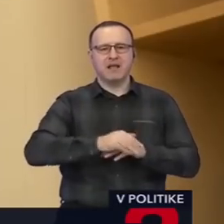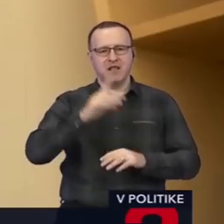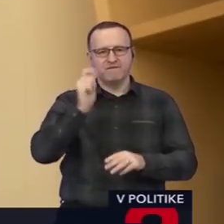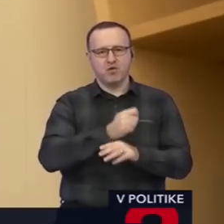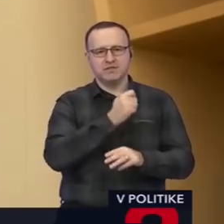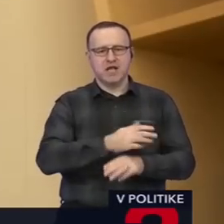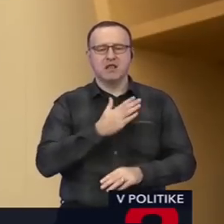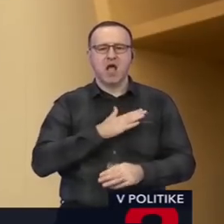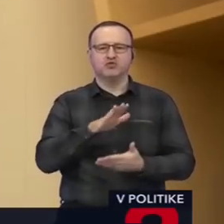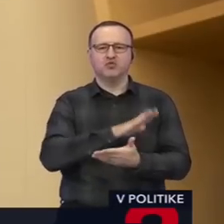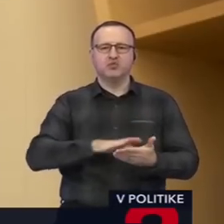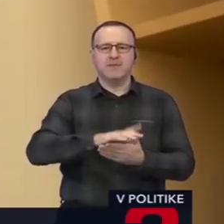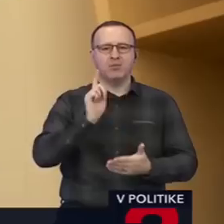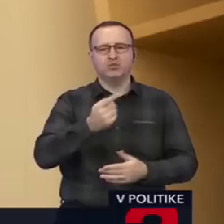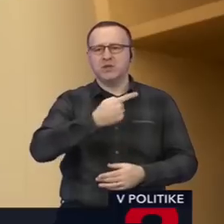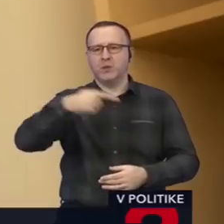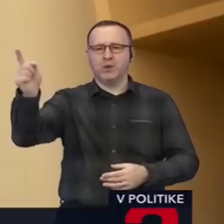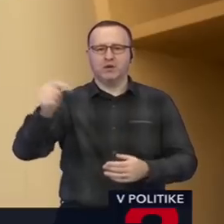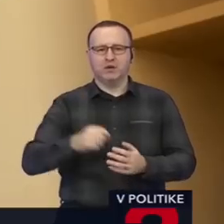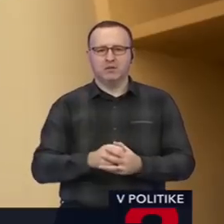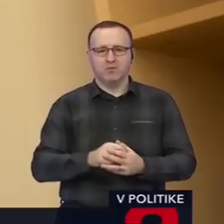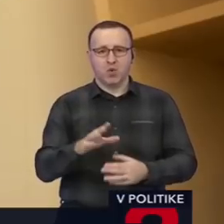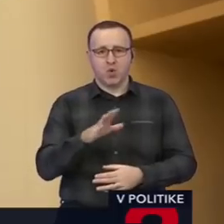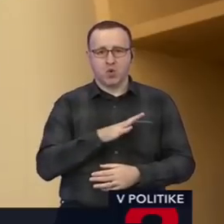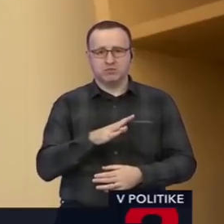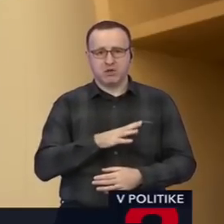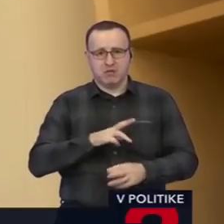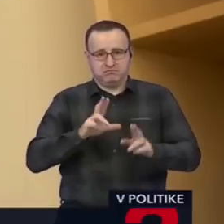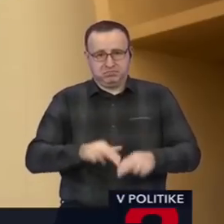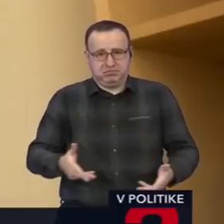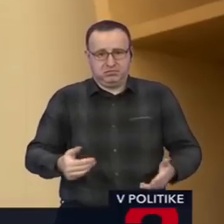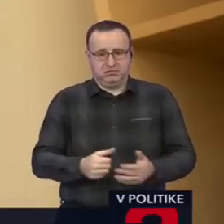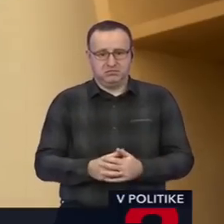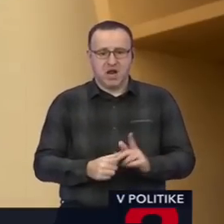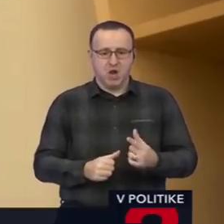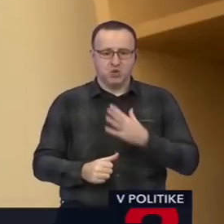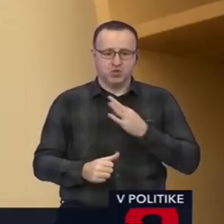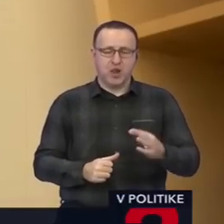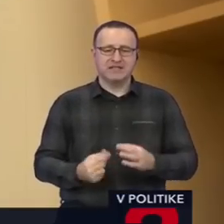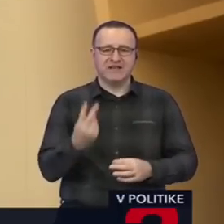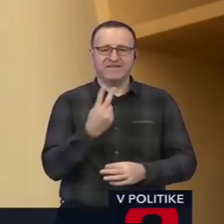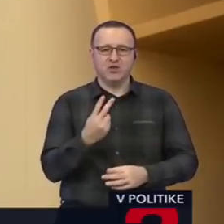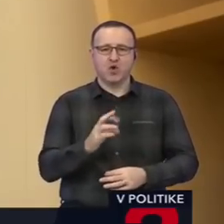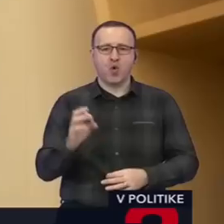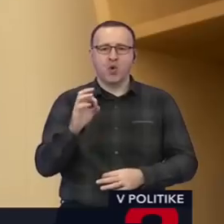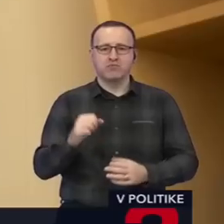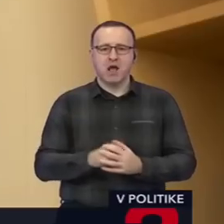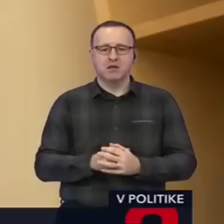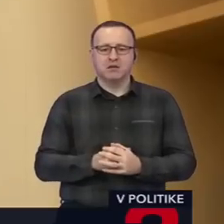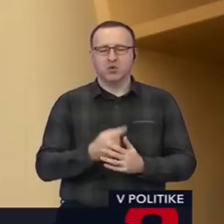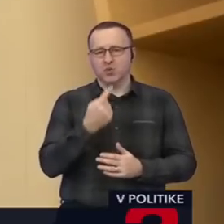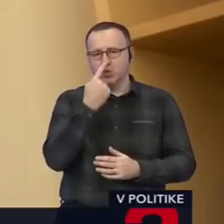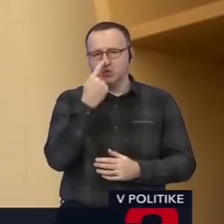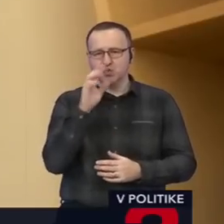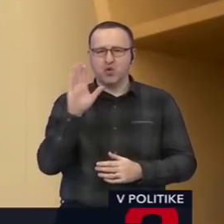z našho územia. Takže tá hrozba je reálna. To, že aktuálne, a v tomto súhlasím s Viktorom Orbánom, by to malo Rusko veľmi